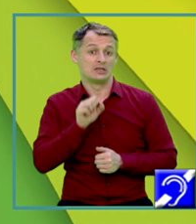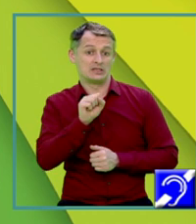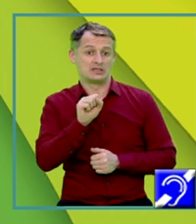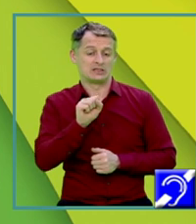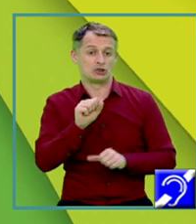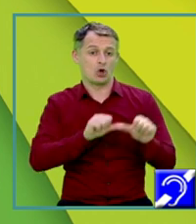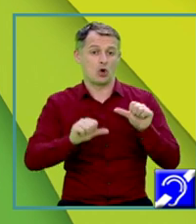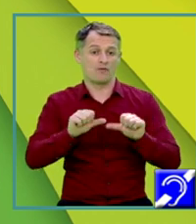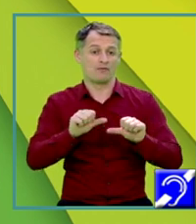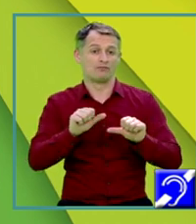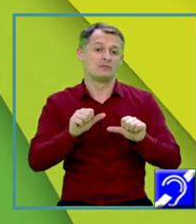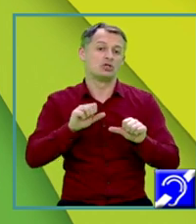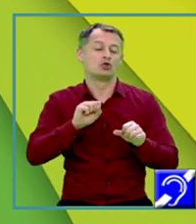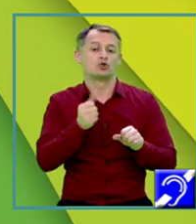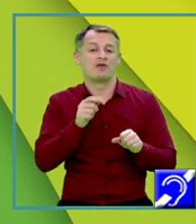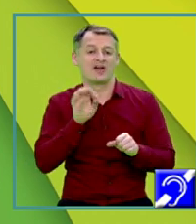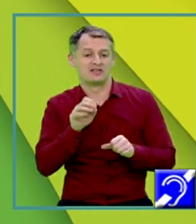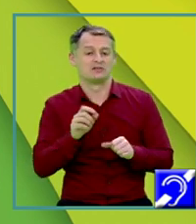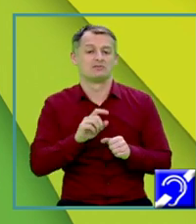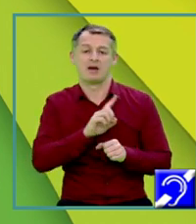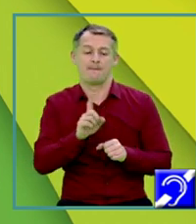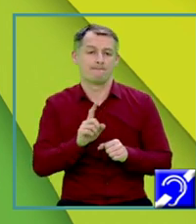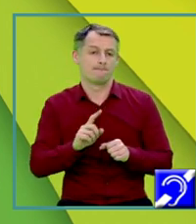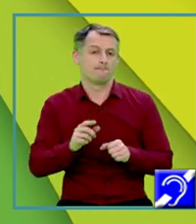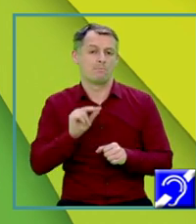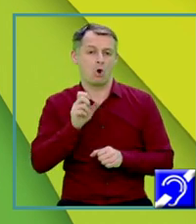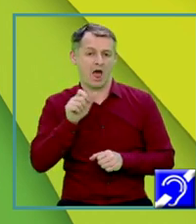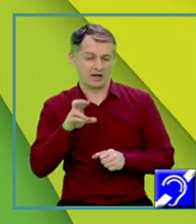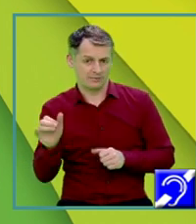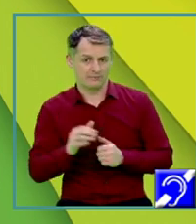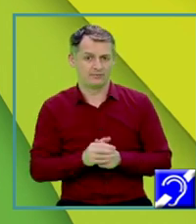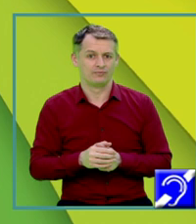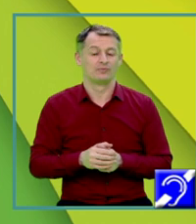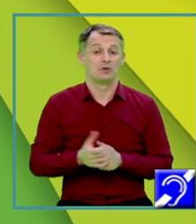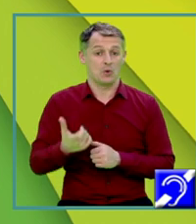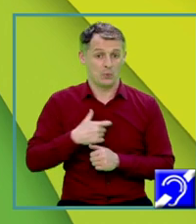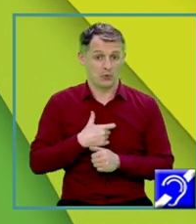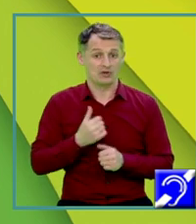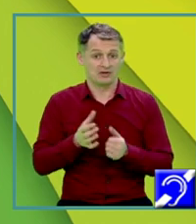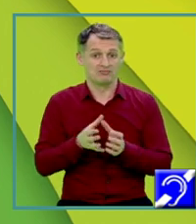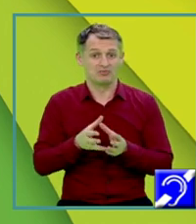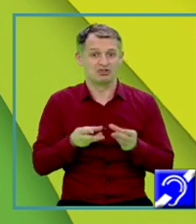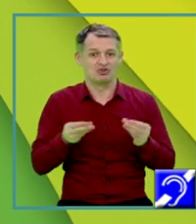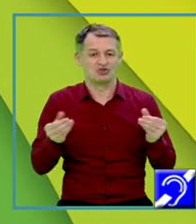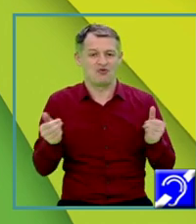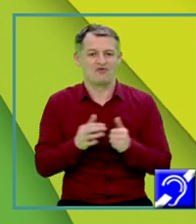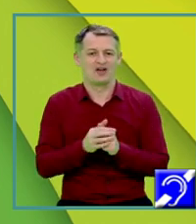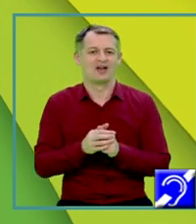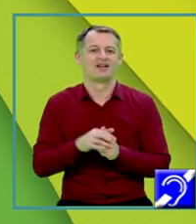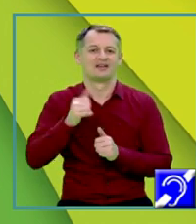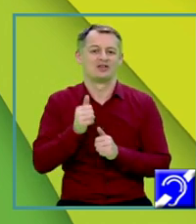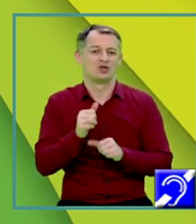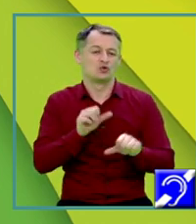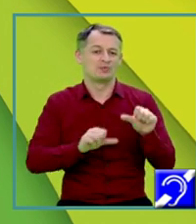este tetraclorura de carbon, benzenul, toluenul și așa mai departe, pot dizolva doar substanțe